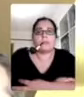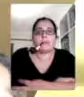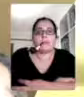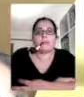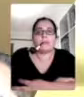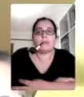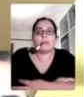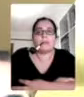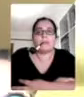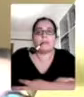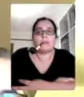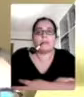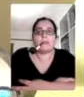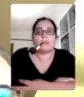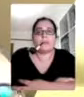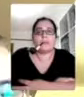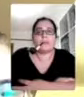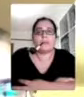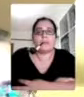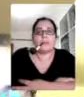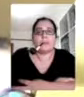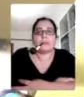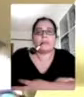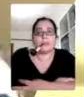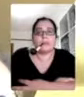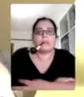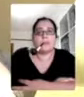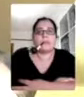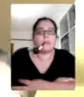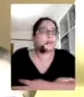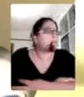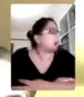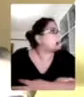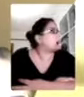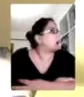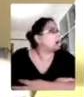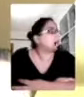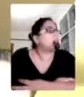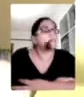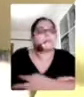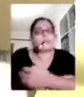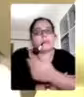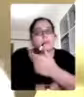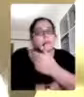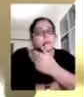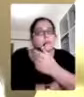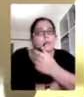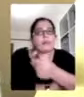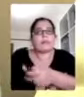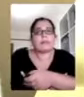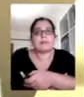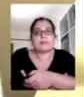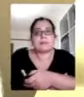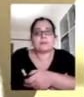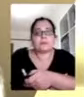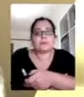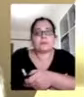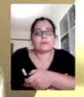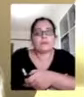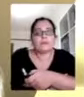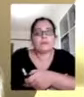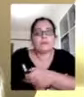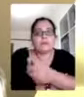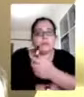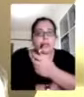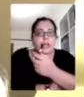ıslaklıkla yani sıvıyla tütünün birbirlerine direkt temasının olmaması. Eğer direkt temas olursa bu tütünün küflenmesine